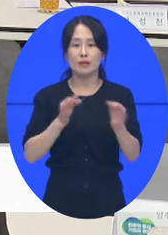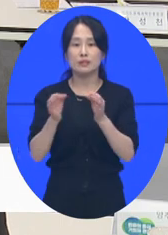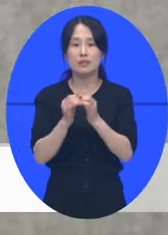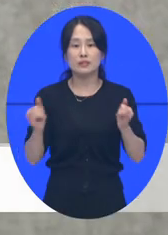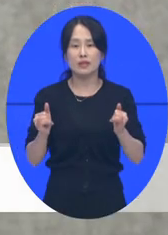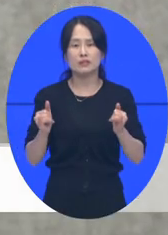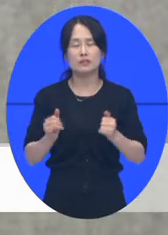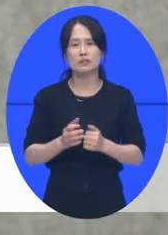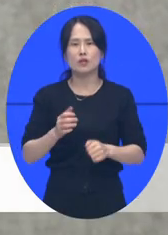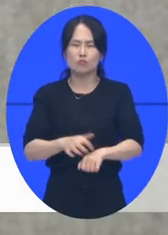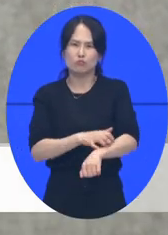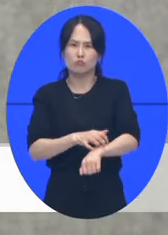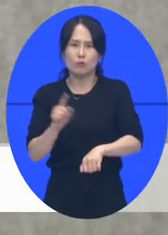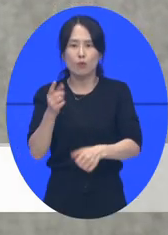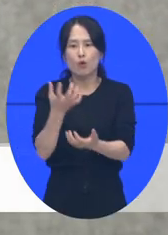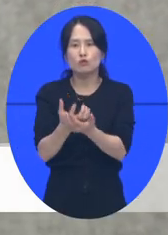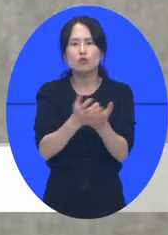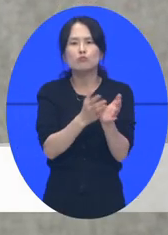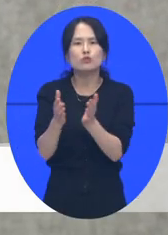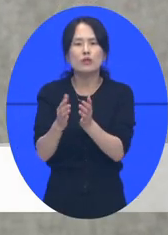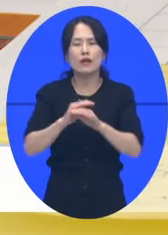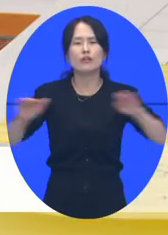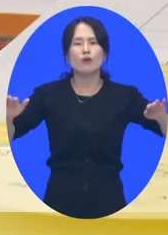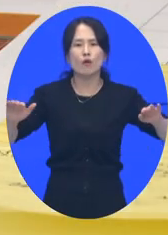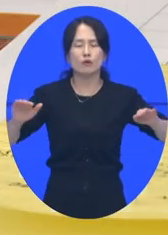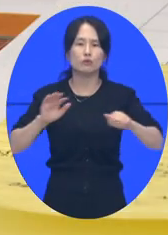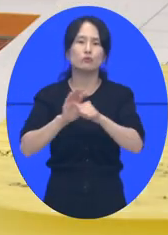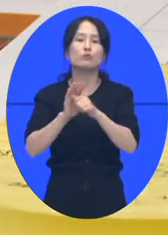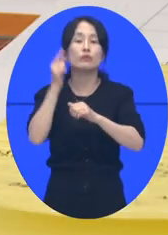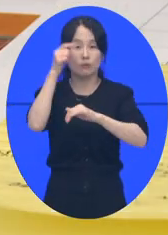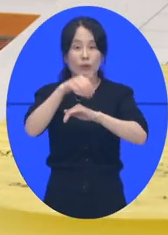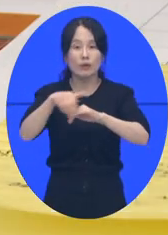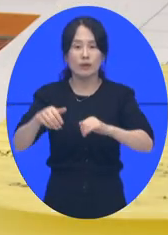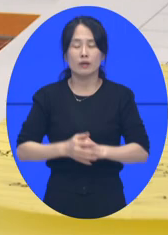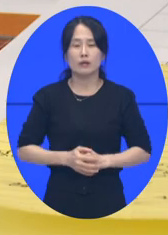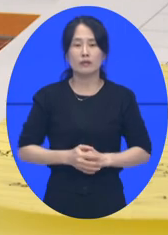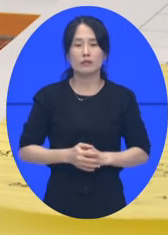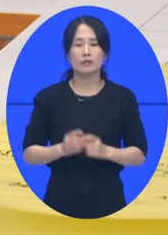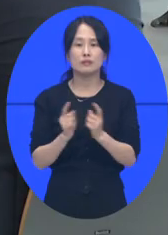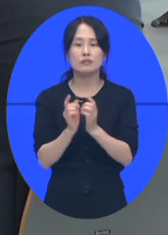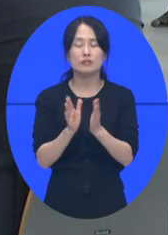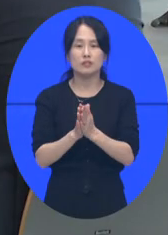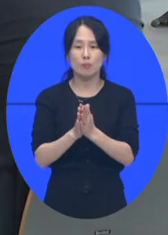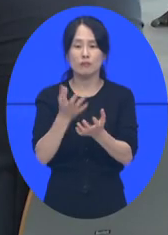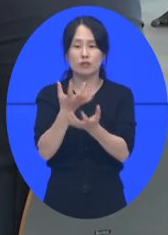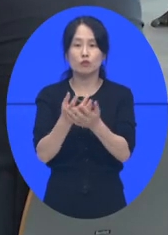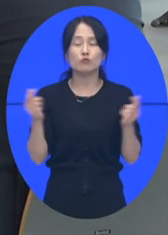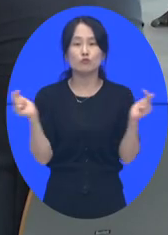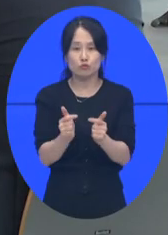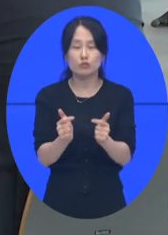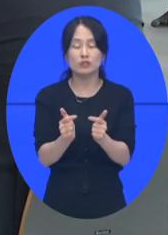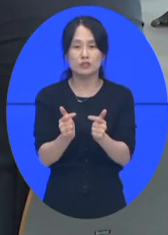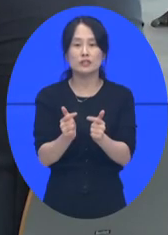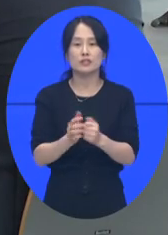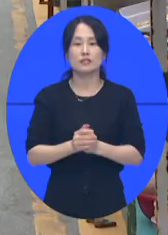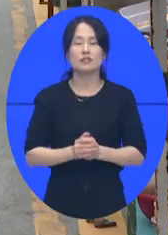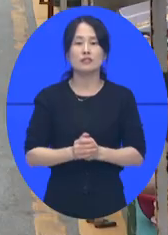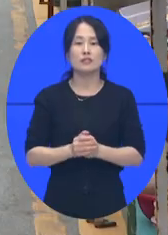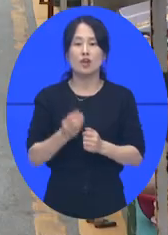상인들이 주로 불편함을 겪는 서류 문제 해결에도 나섰습니다. 원스톱 서류 간소화 서비스 경기 바로를